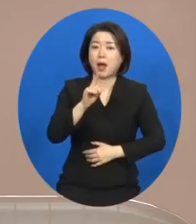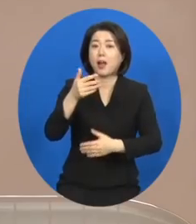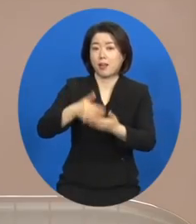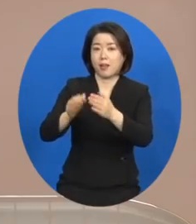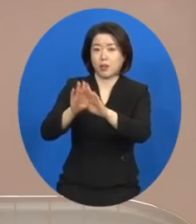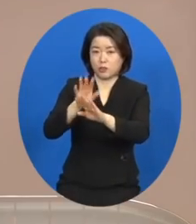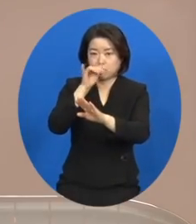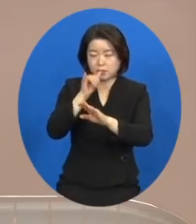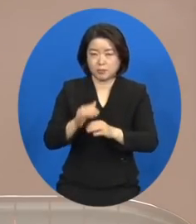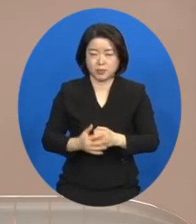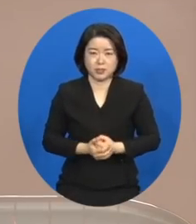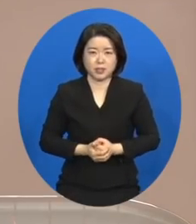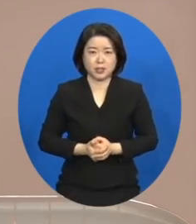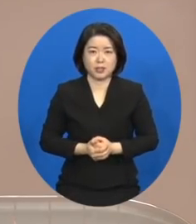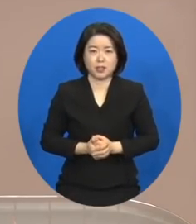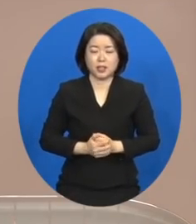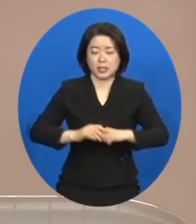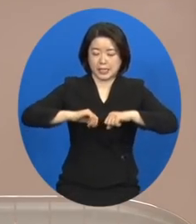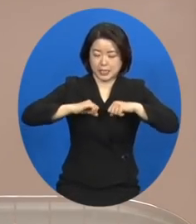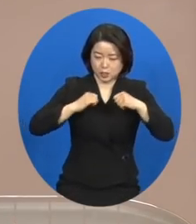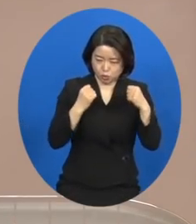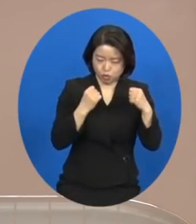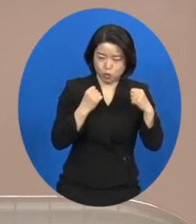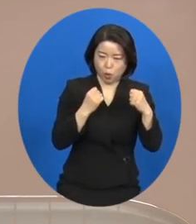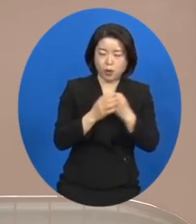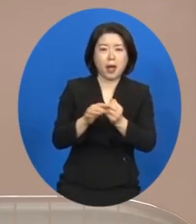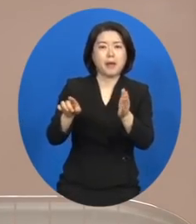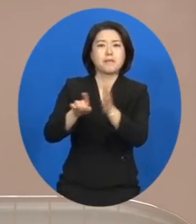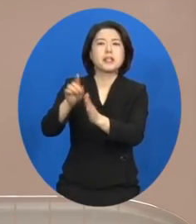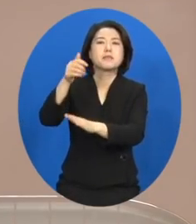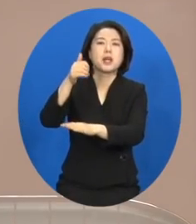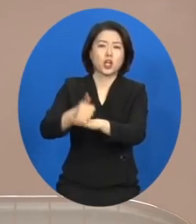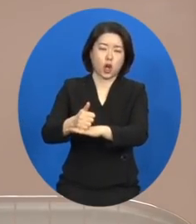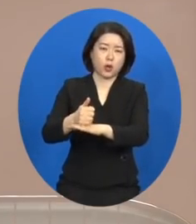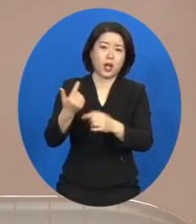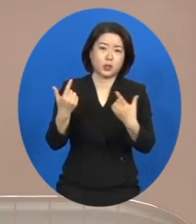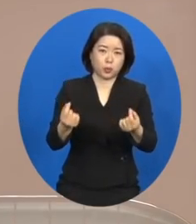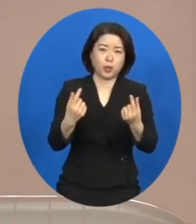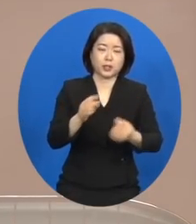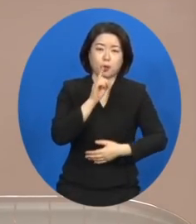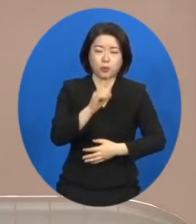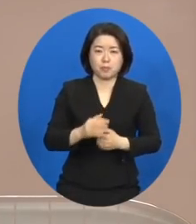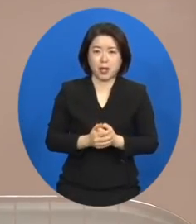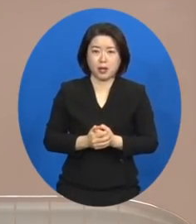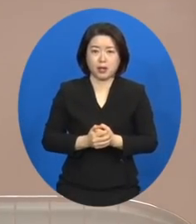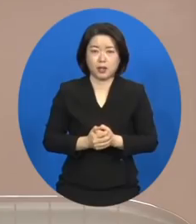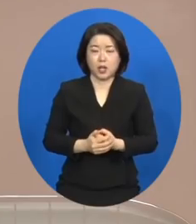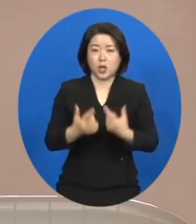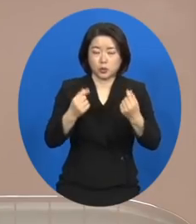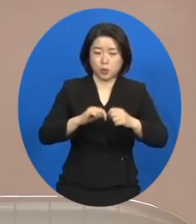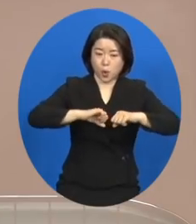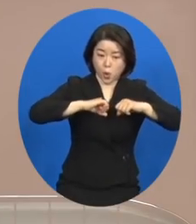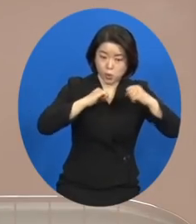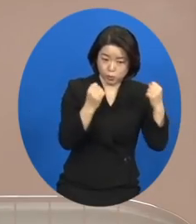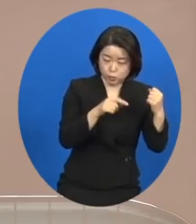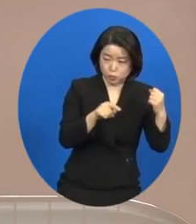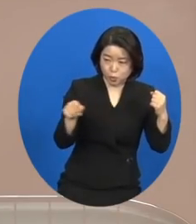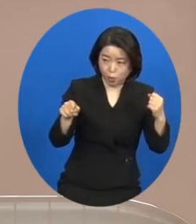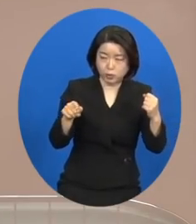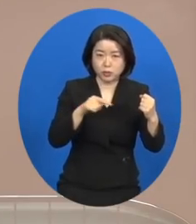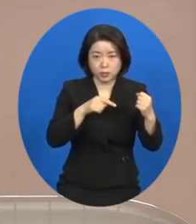그는 순종이 믿음의 결과라고 얘기를 하면서 그렇다고 한다면 동시에 똑같은 방식으로 순종은